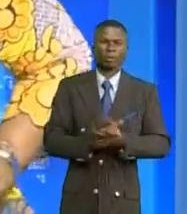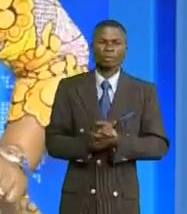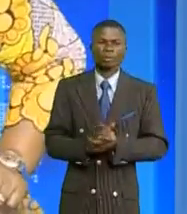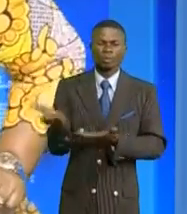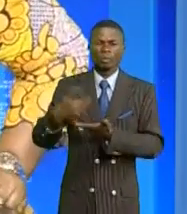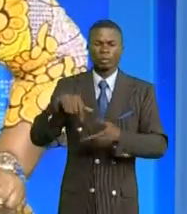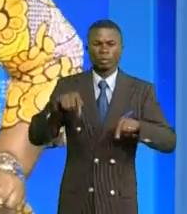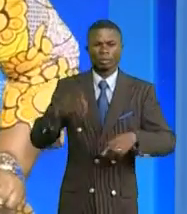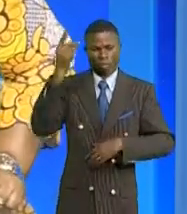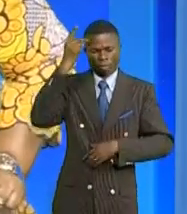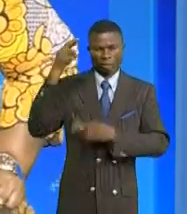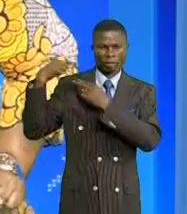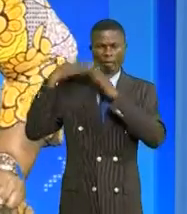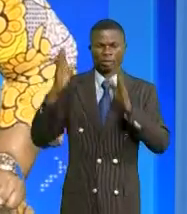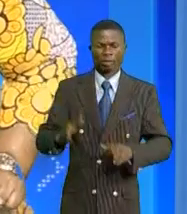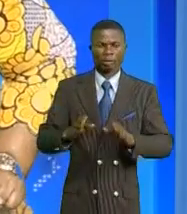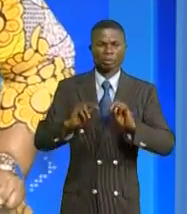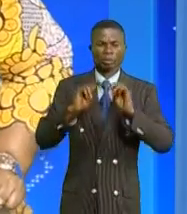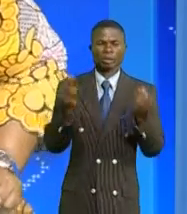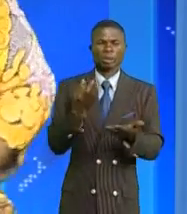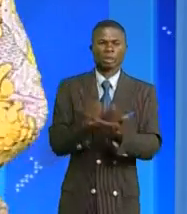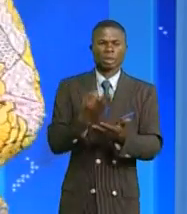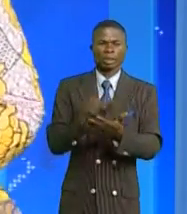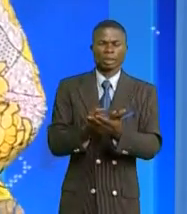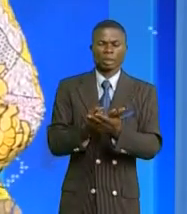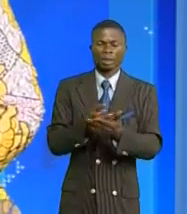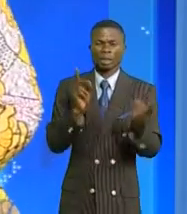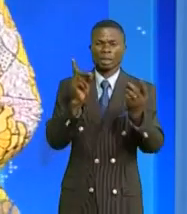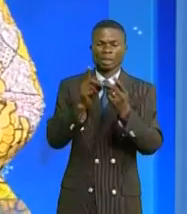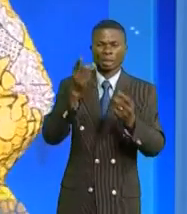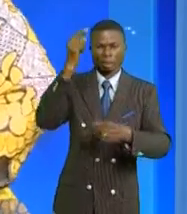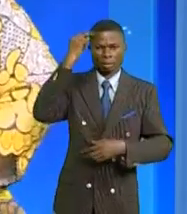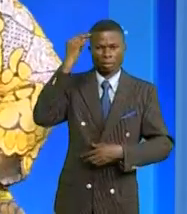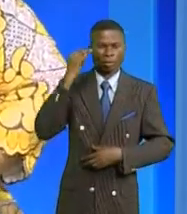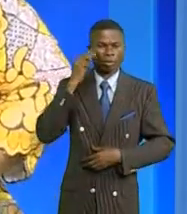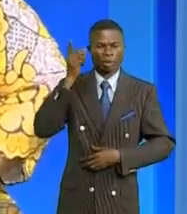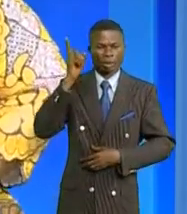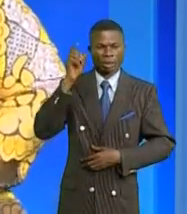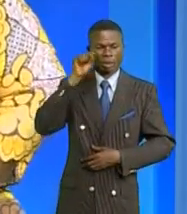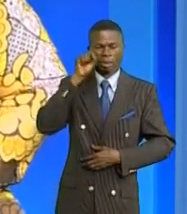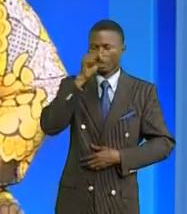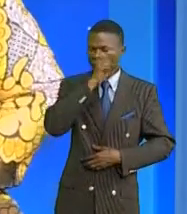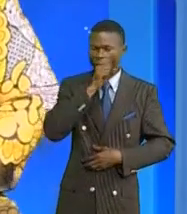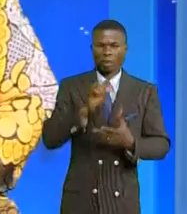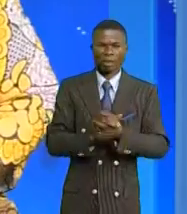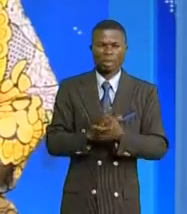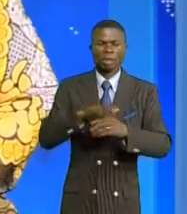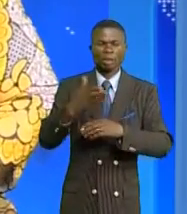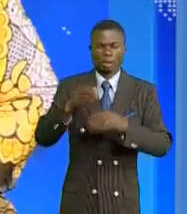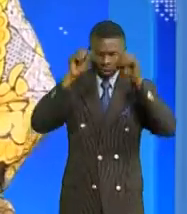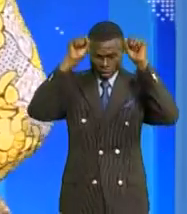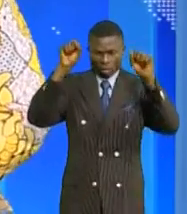Revenons à Kinshasa où les responsables des régies financières ont eu un tête-à-tête avec le Premier ministre dans son cabinet de travail. Et peu avant, le